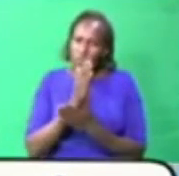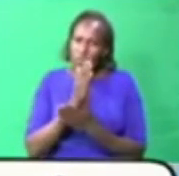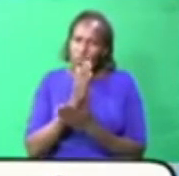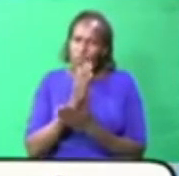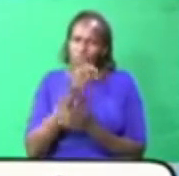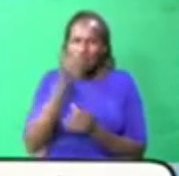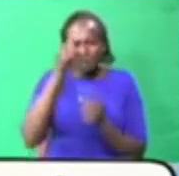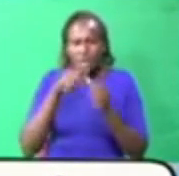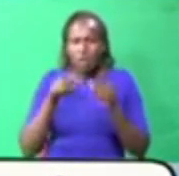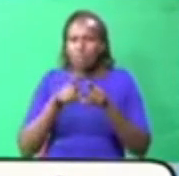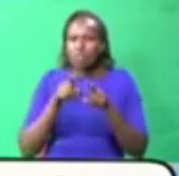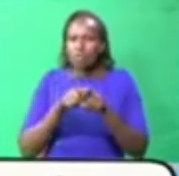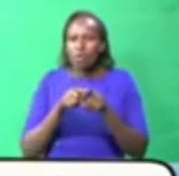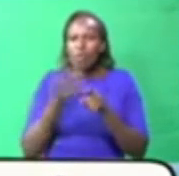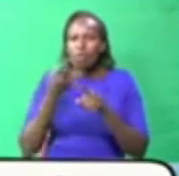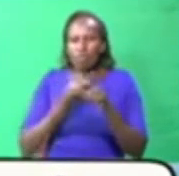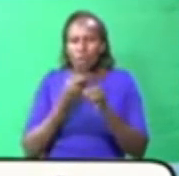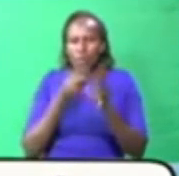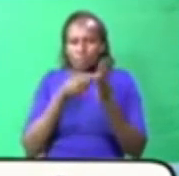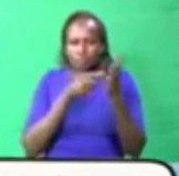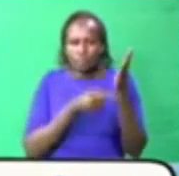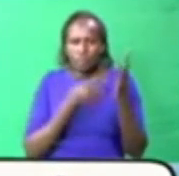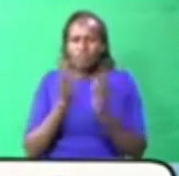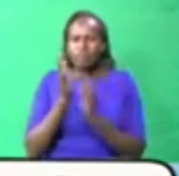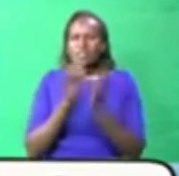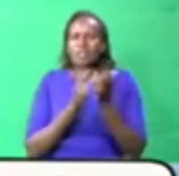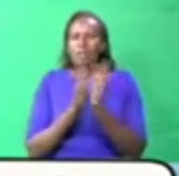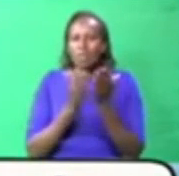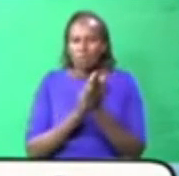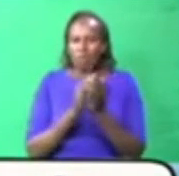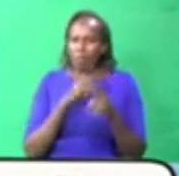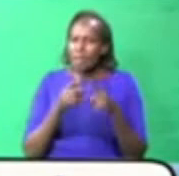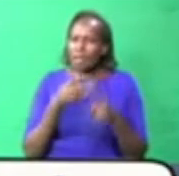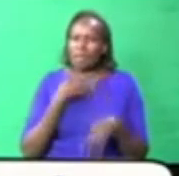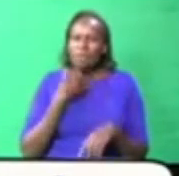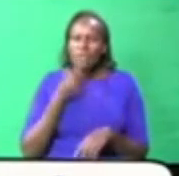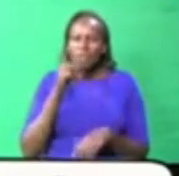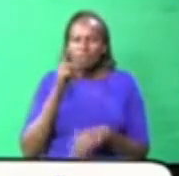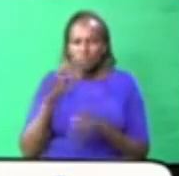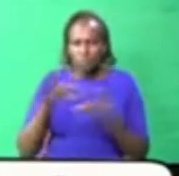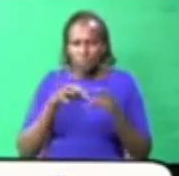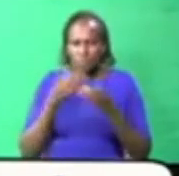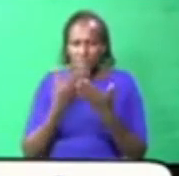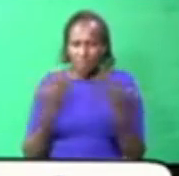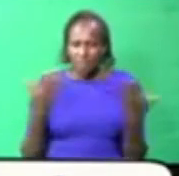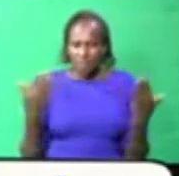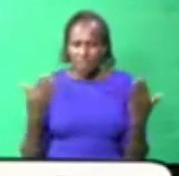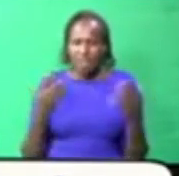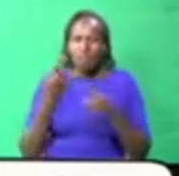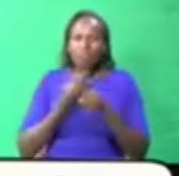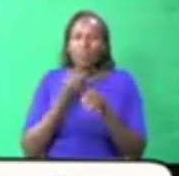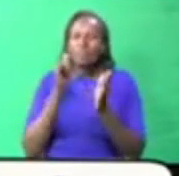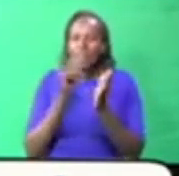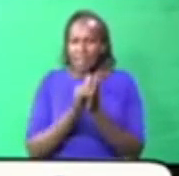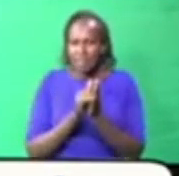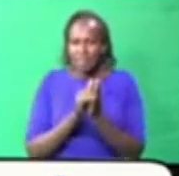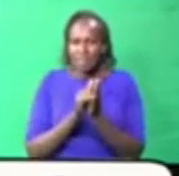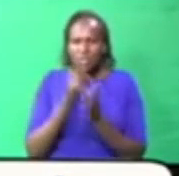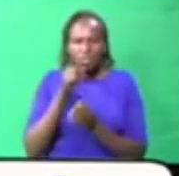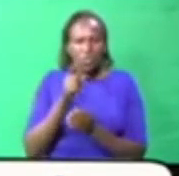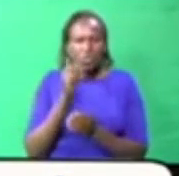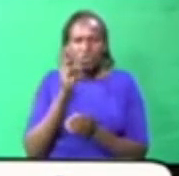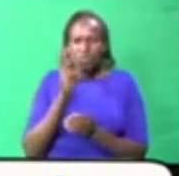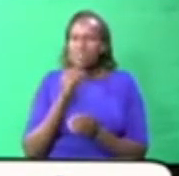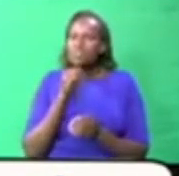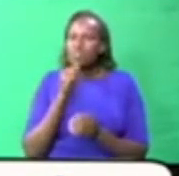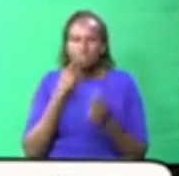na kutoka kwa records za Biblia. Lakini kuna kitu nakuja kufanya sasa. Na kutoka hapo, hamtakuwa mkiongea